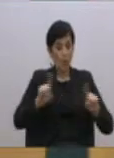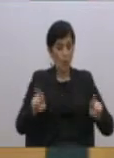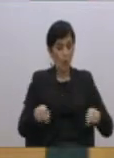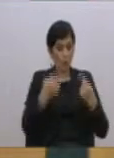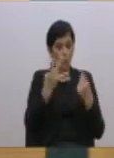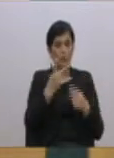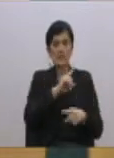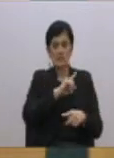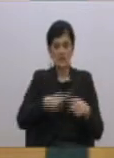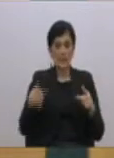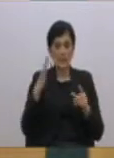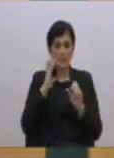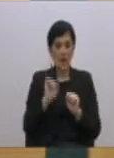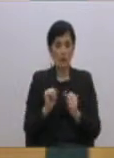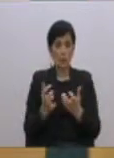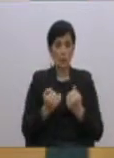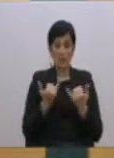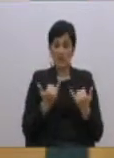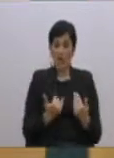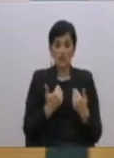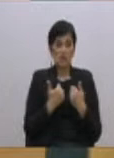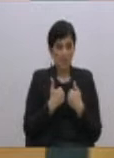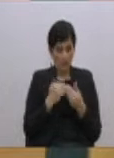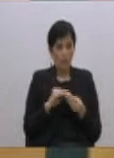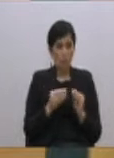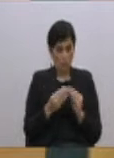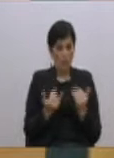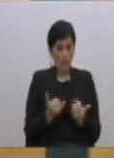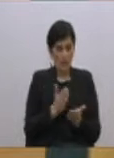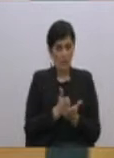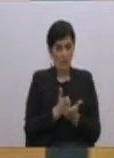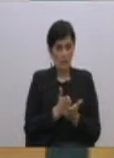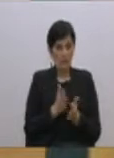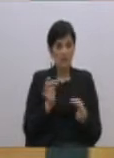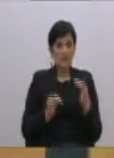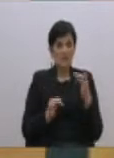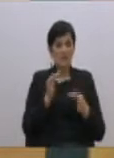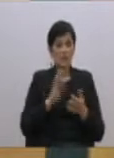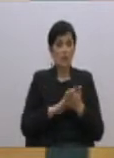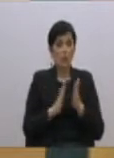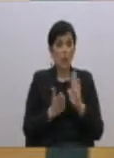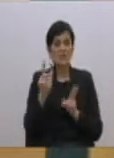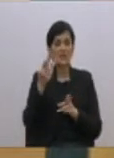მიიღოს სწრაფი მართსაჯულება. ეს დღეს ჩვენთან არის გამოწვევა და სასამართლოს ვადები